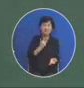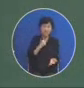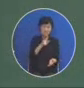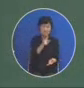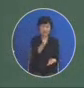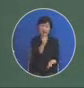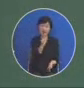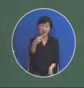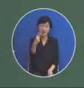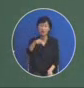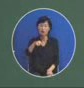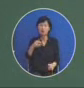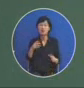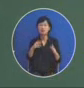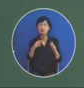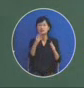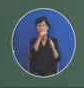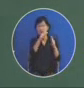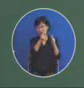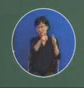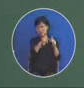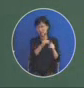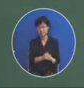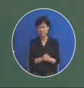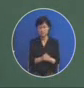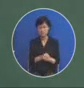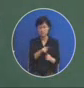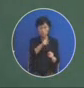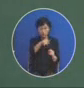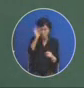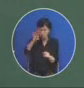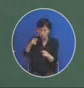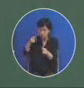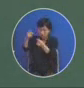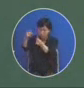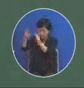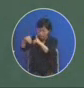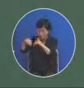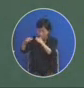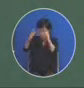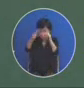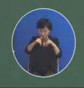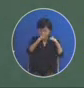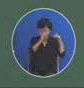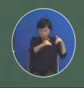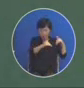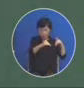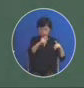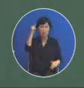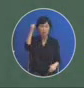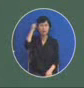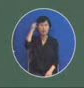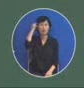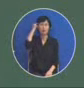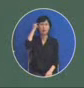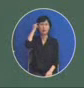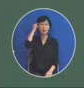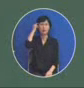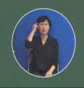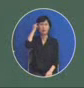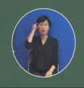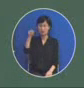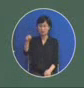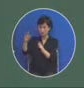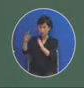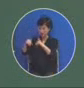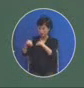that's Herod's temple. 이 세계가 다 망했단 말이에요. But then all three of these temples crumbled. 그러면 우리가 진짜 이거 모르면 안 되거든요.